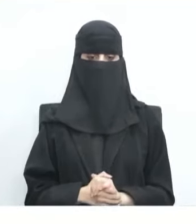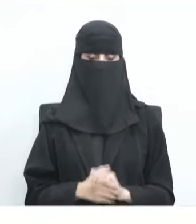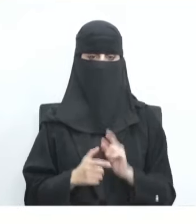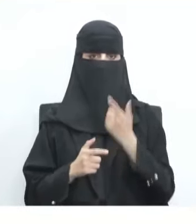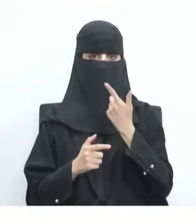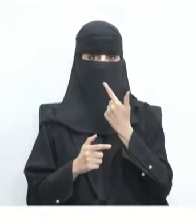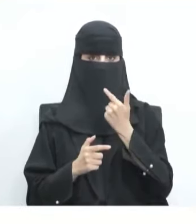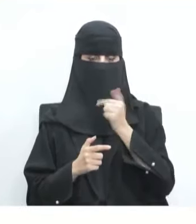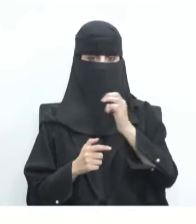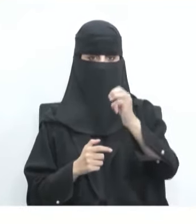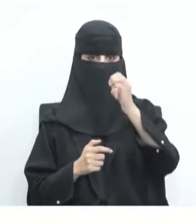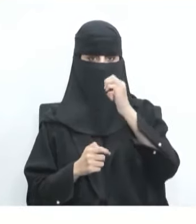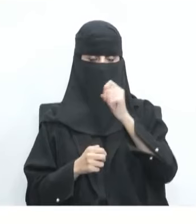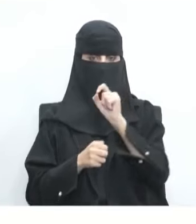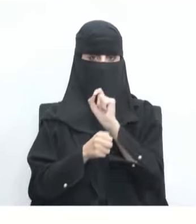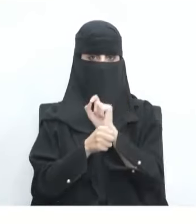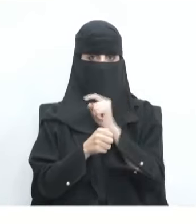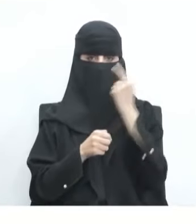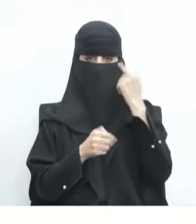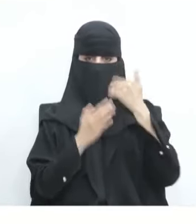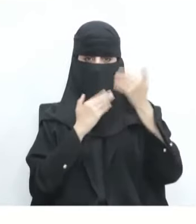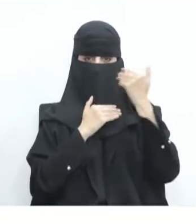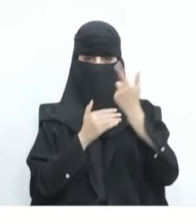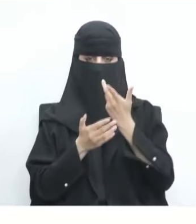فعلا من الافعال الخمسه